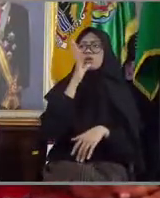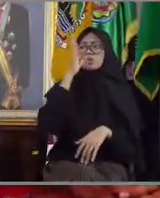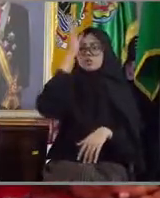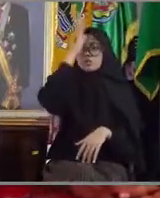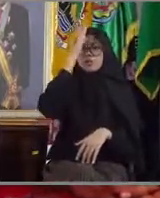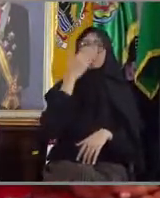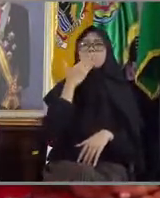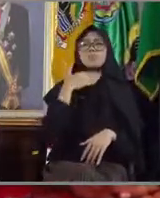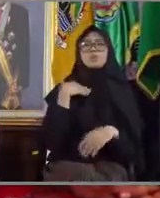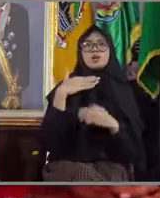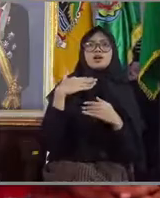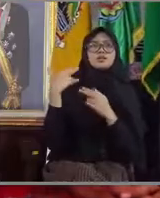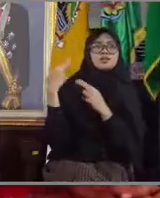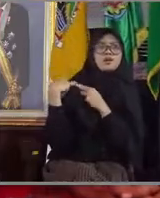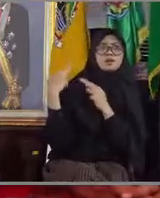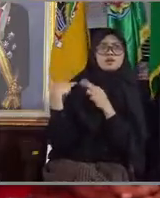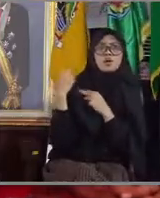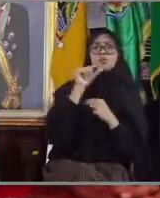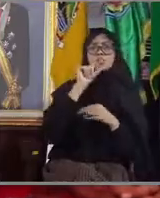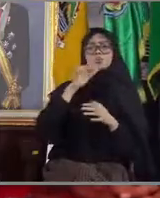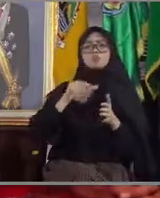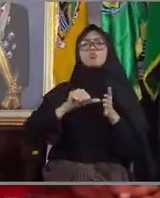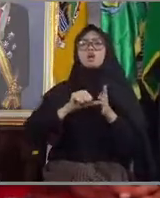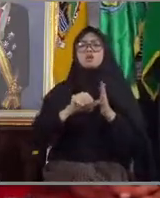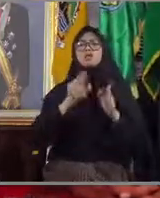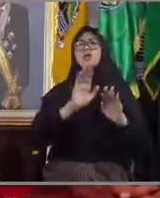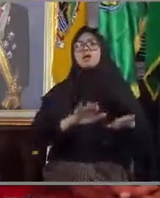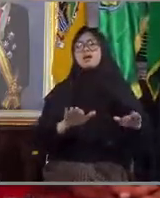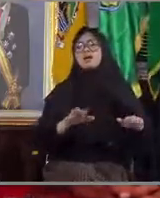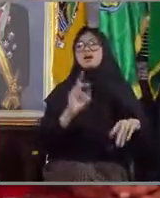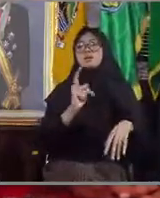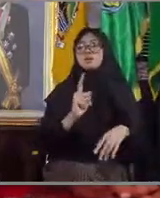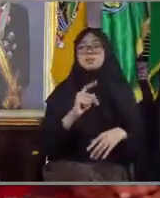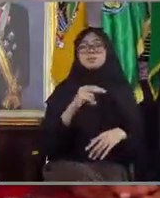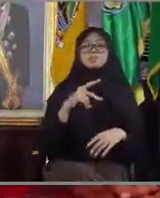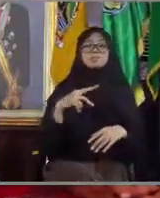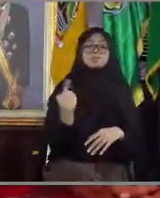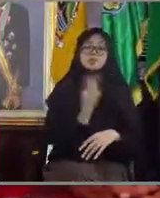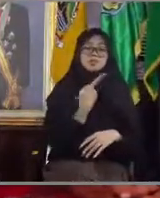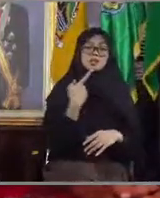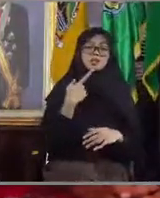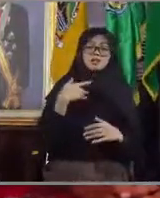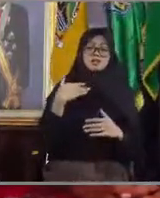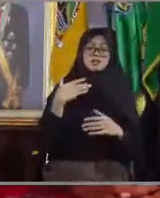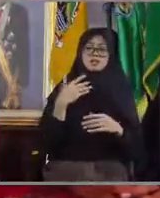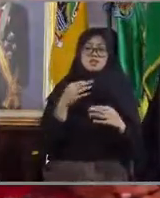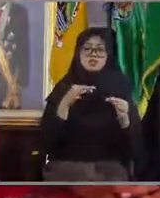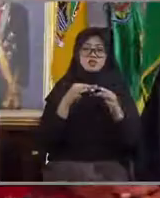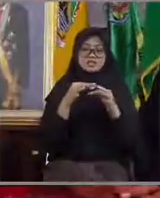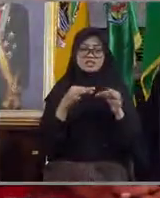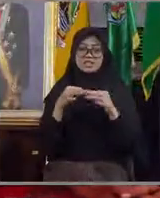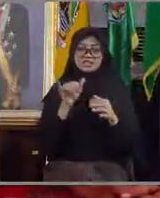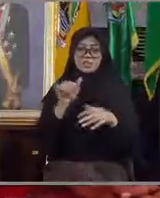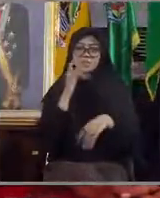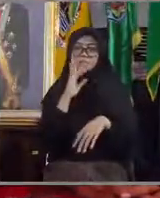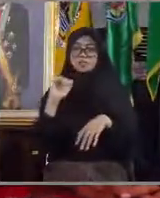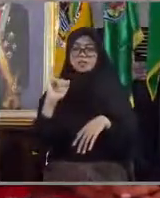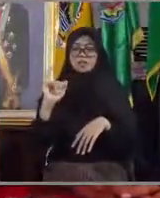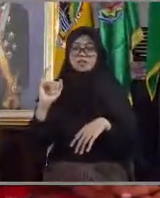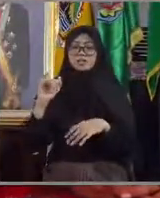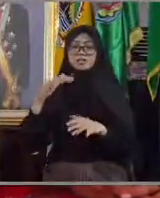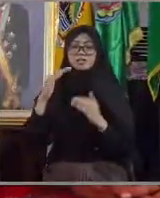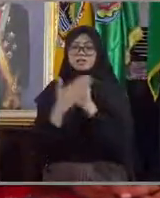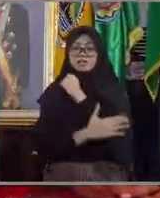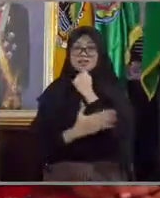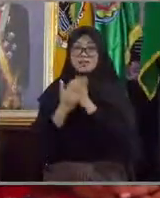juga bertanggung jawab untuk membantu anak-anaknya. Karena fasilitas kita belum seperti negara maju, faktanya itu. Tapi